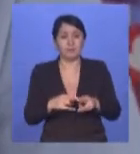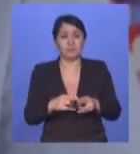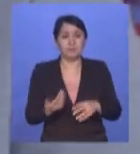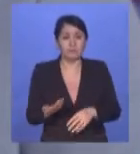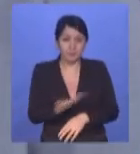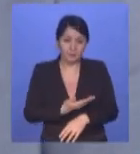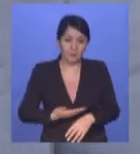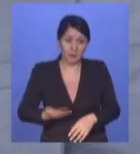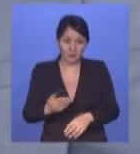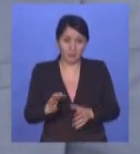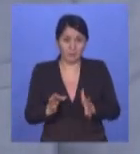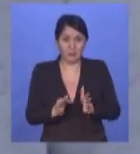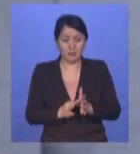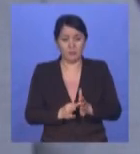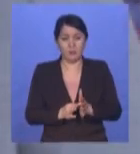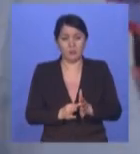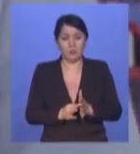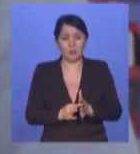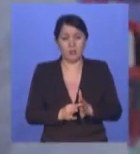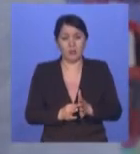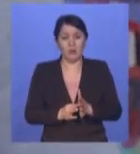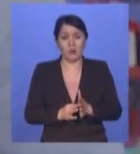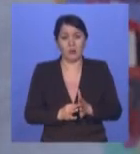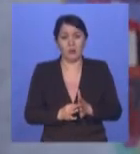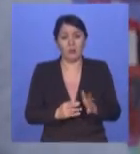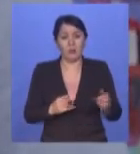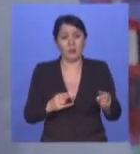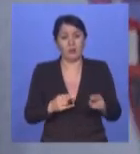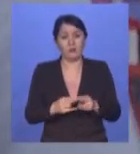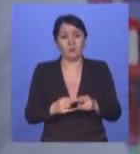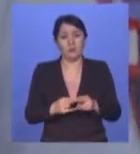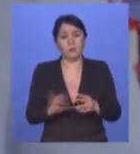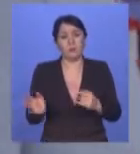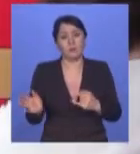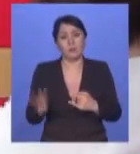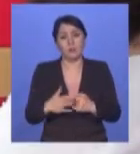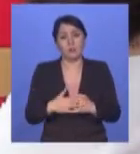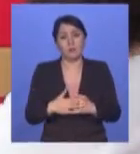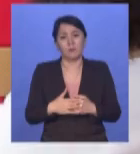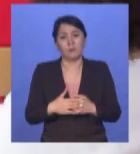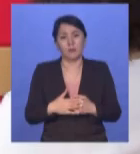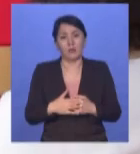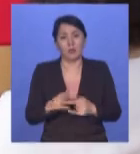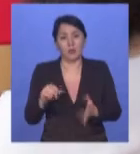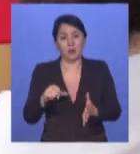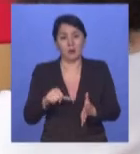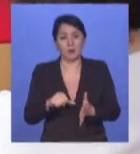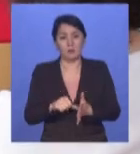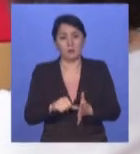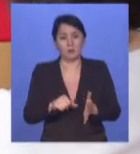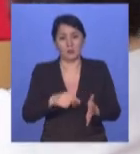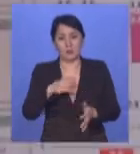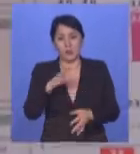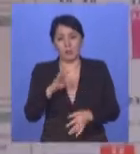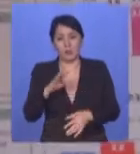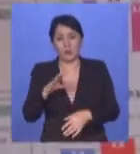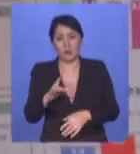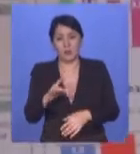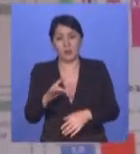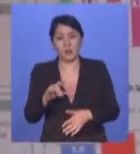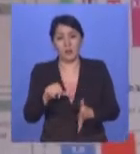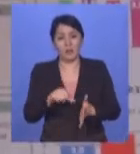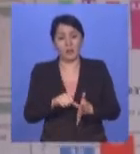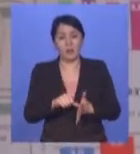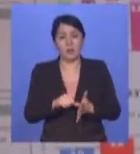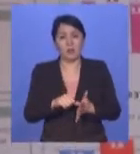біздің мақсатымыз осы мұғалімдерден осындай шектеу, яғни ограничение алып тастау. Сондай ақ қатысушылар постер сессияға да қатысты.